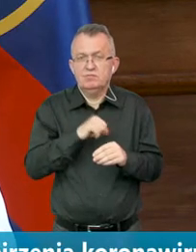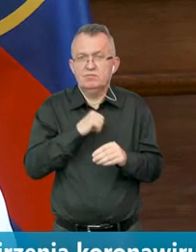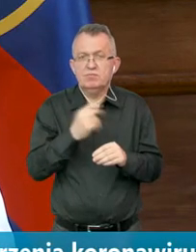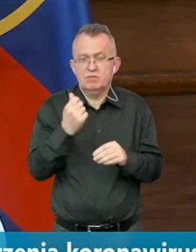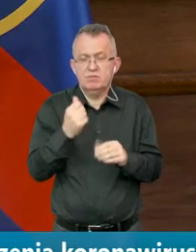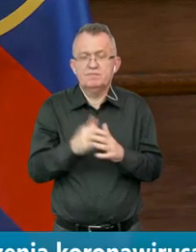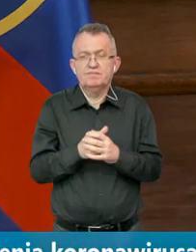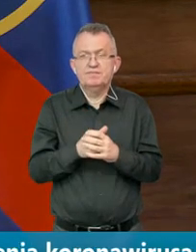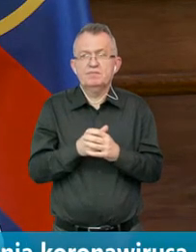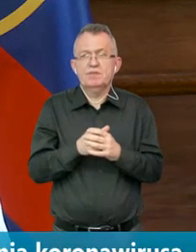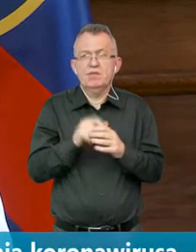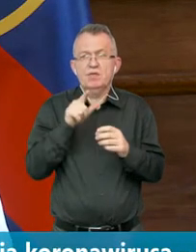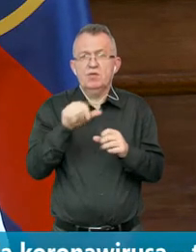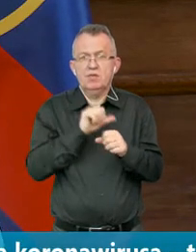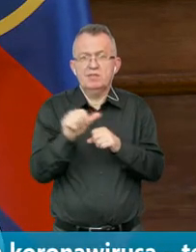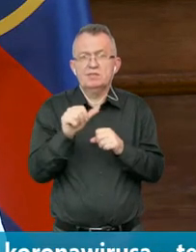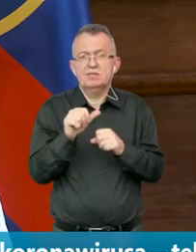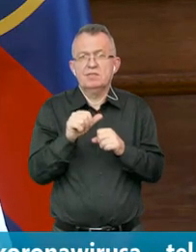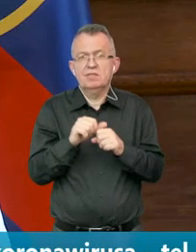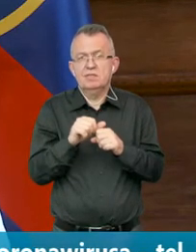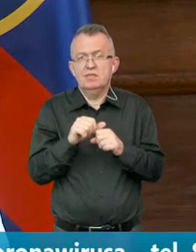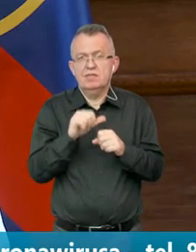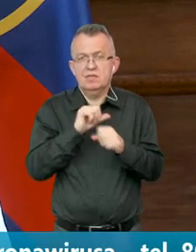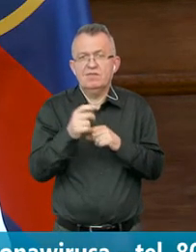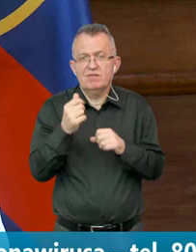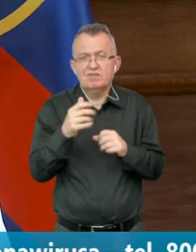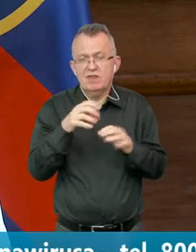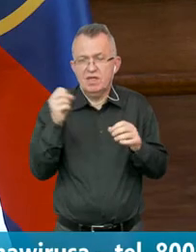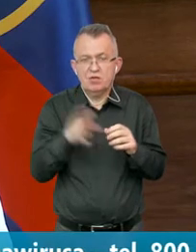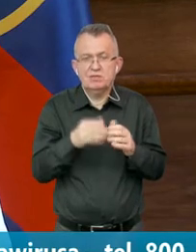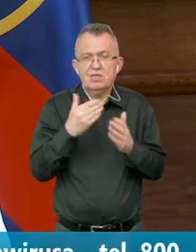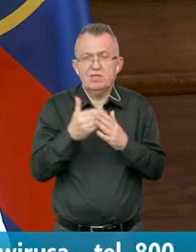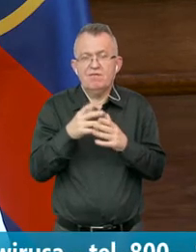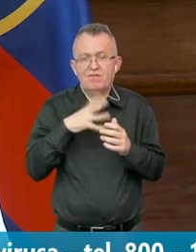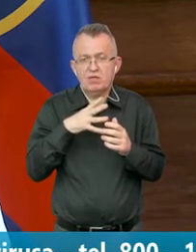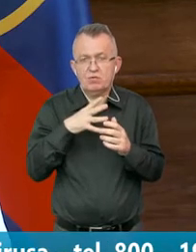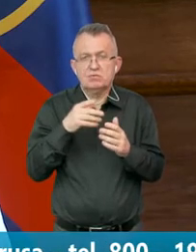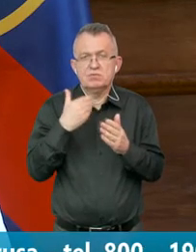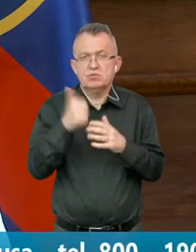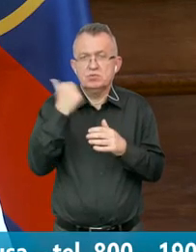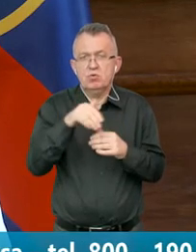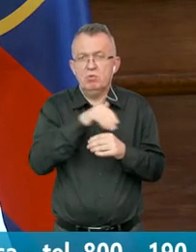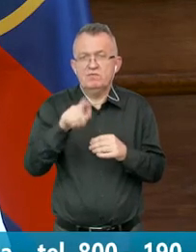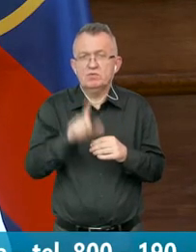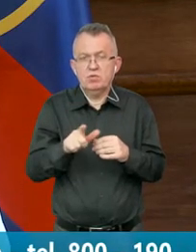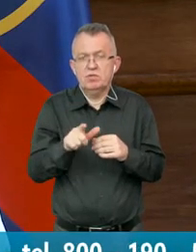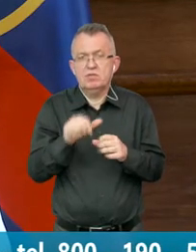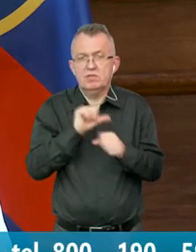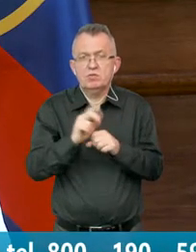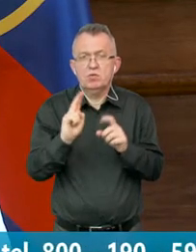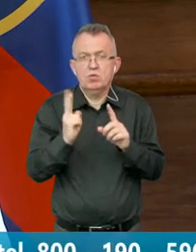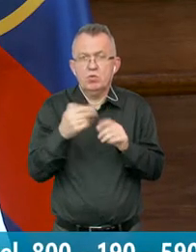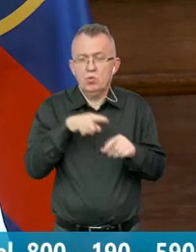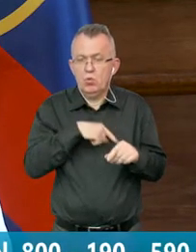z własnych środków, no ale to jest ten wariant finansowo najgorszy, ponieważ wartość tego zadania przekracza 100 milionów złotych. Jest to